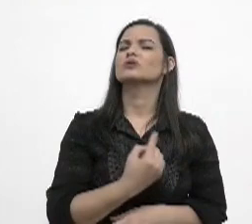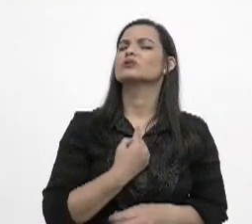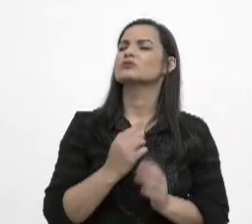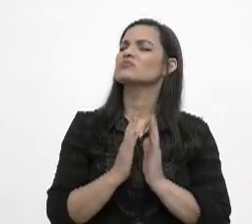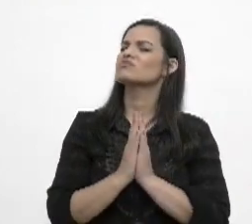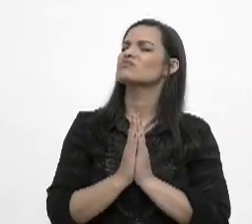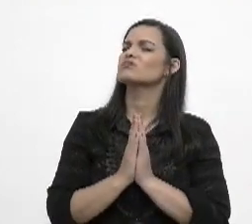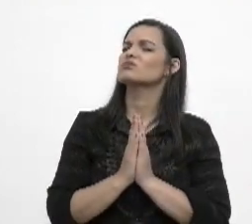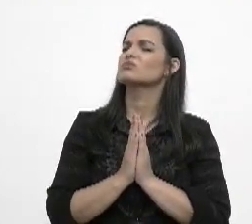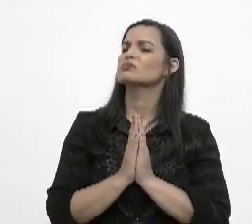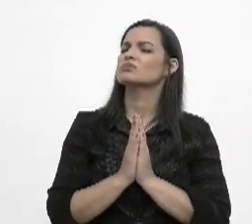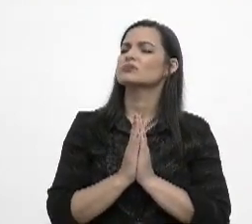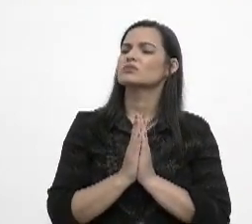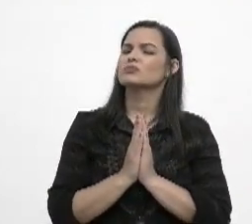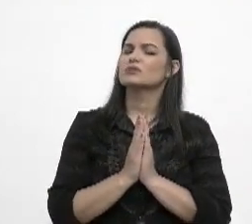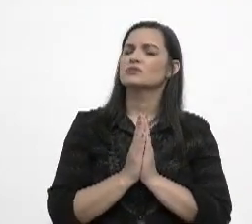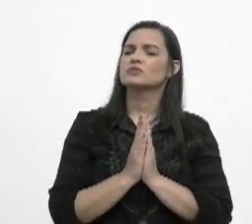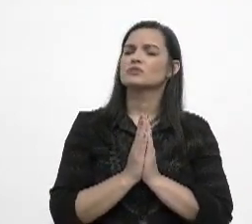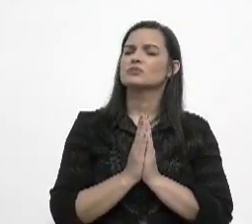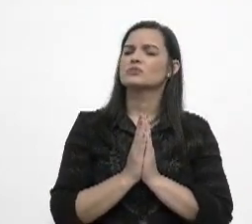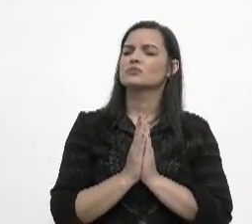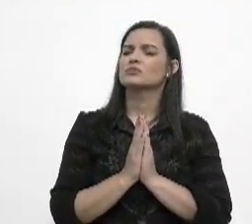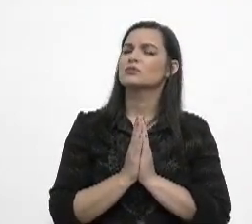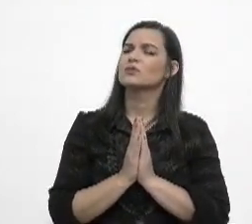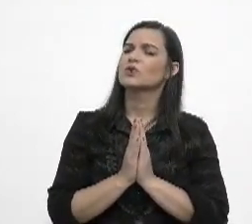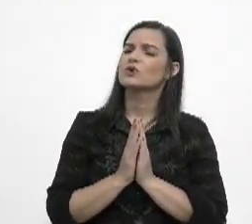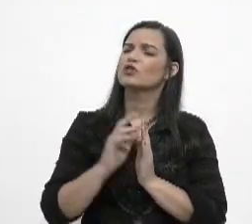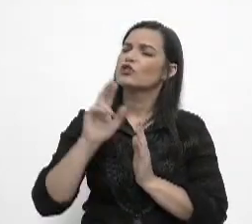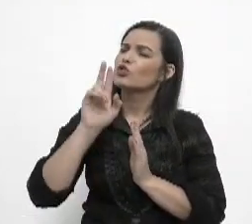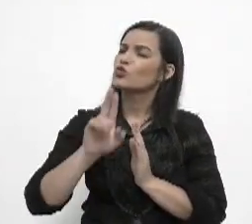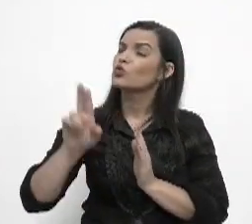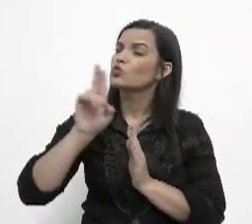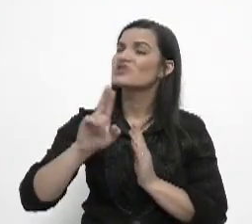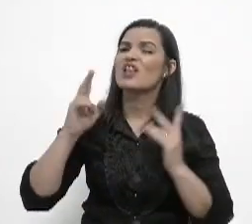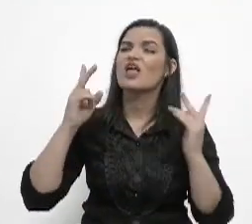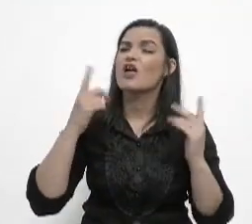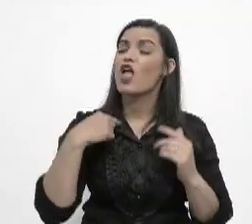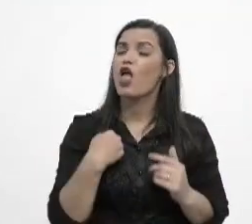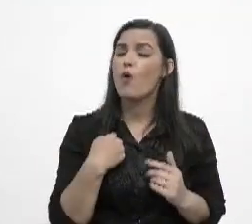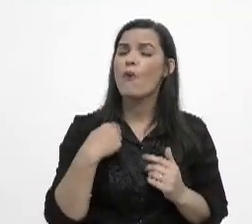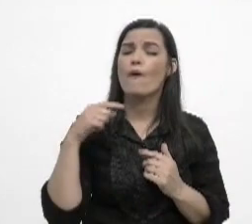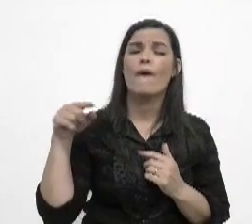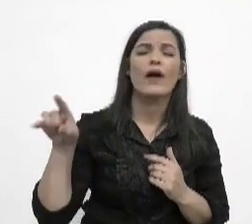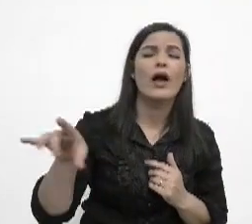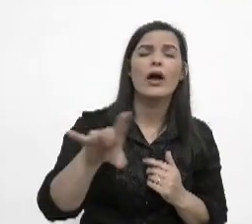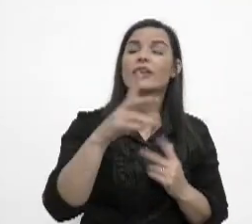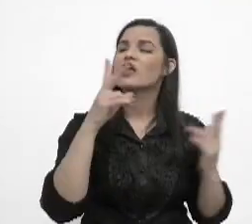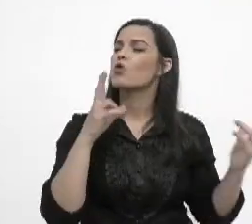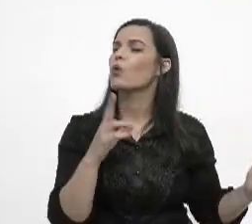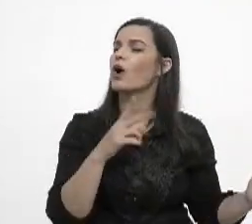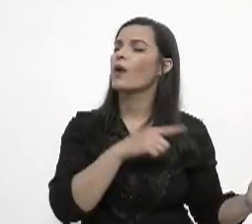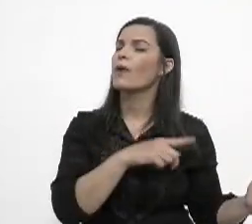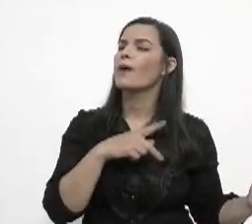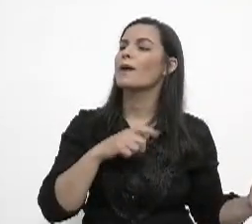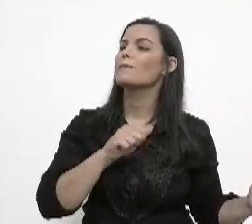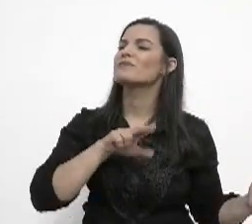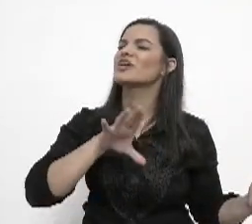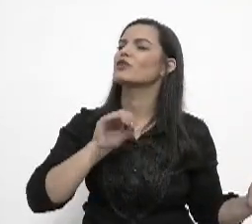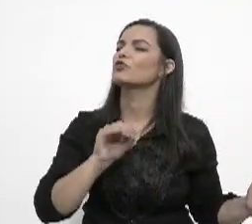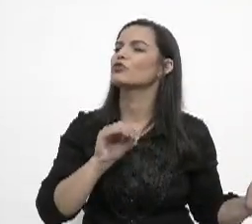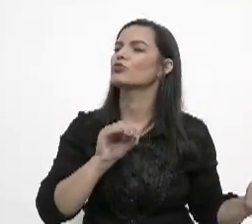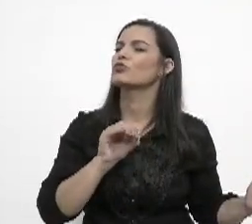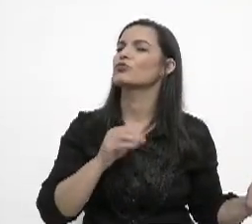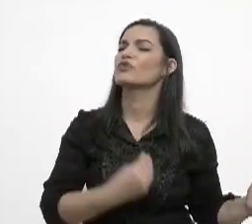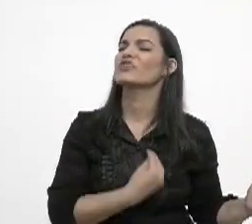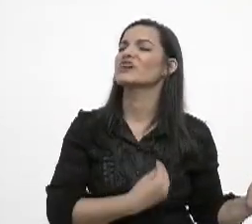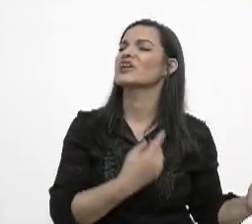바울처럼 위대한 일꾼들로 사용하여 주시옵소서. Use como o Senhor usou a vida de Paulo como teu instrumento, Senhor. 이 민족을